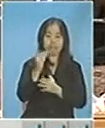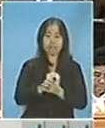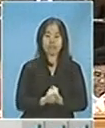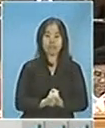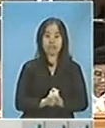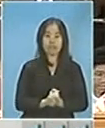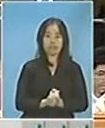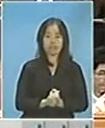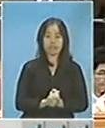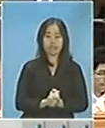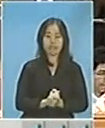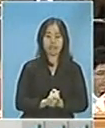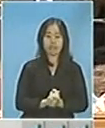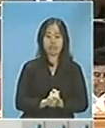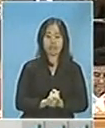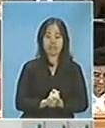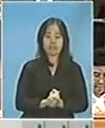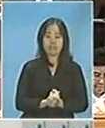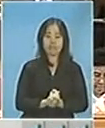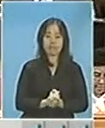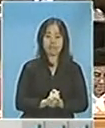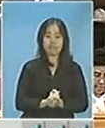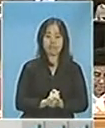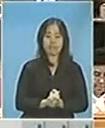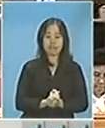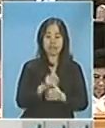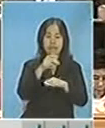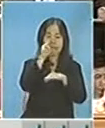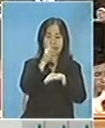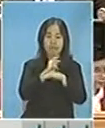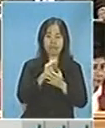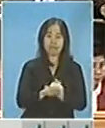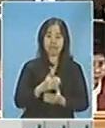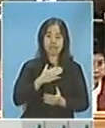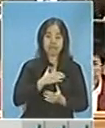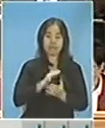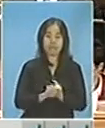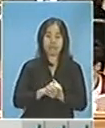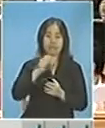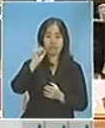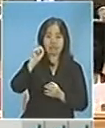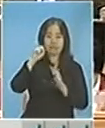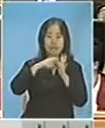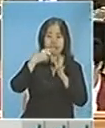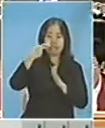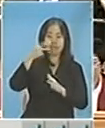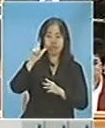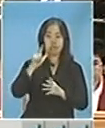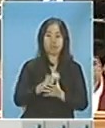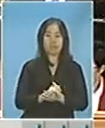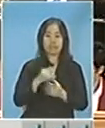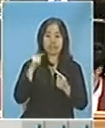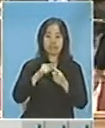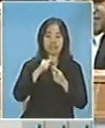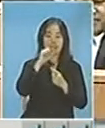าชิกกรรมาธิการครับเชิญนะ ท่านประธานสภาที่เคารพกับผมสารัตน์กุลศรีสมาชิกสภาผู้